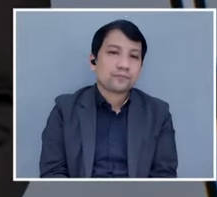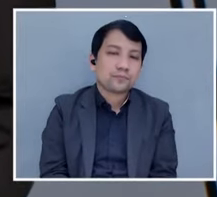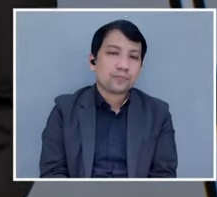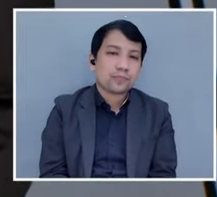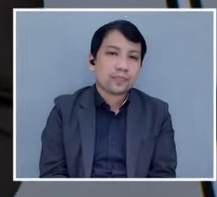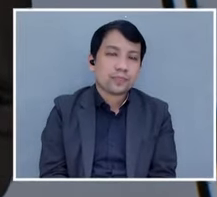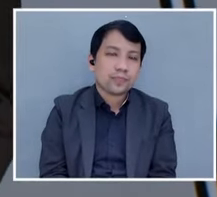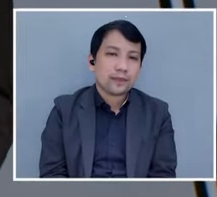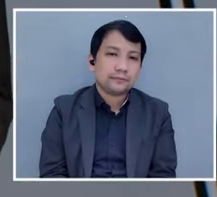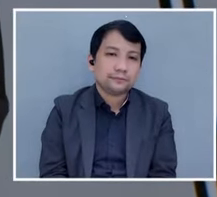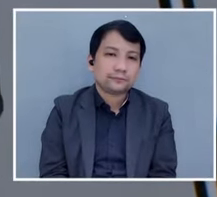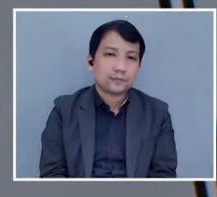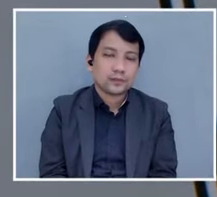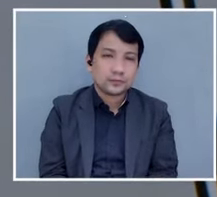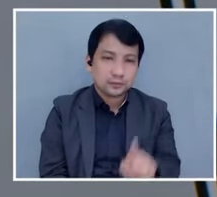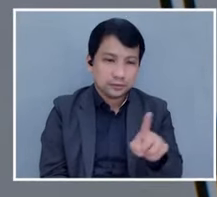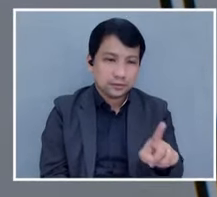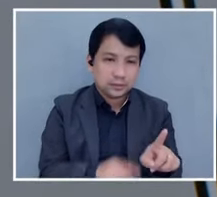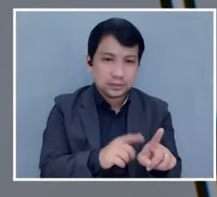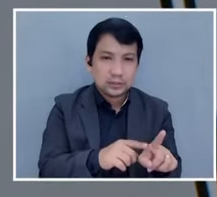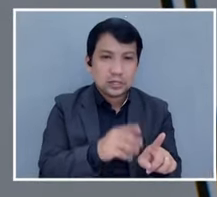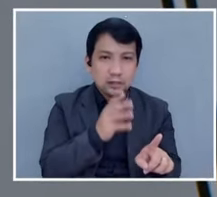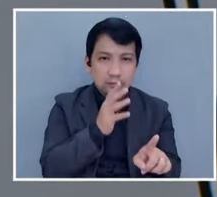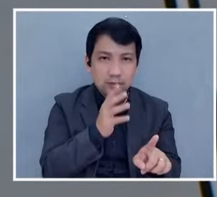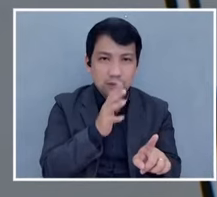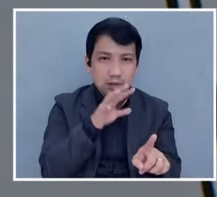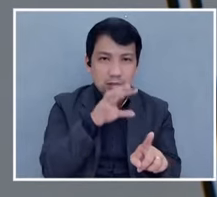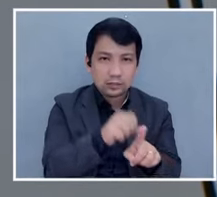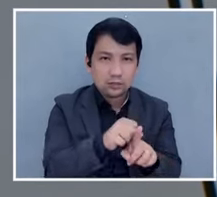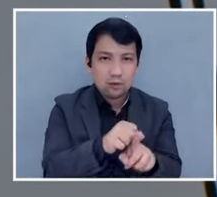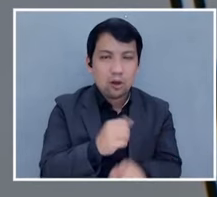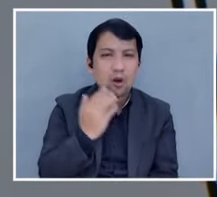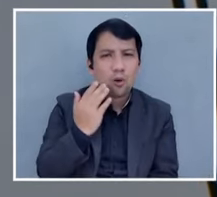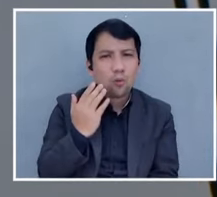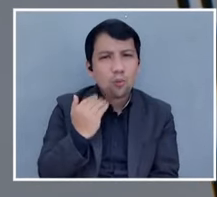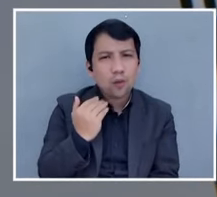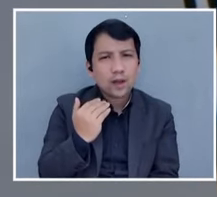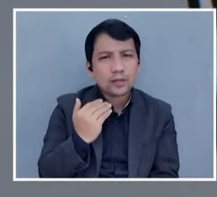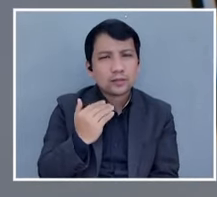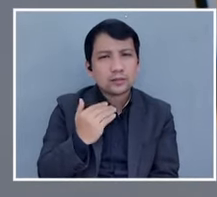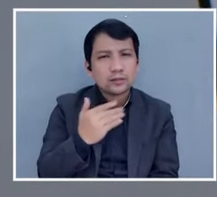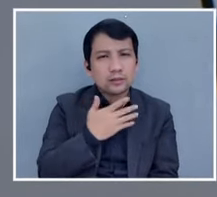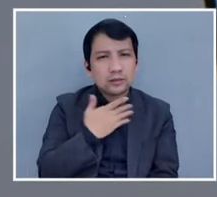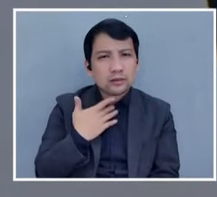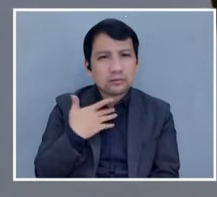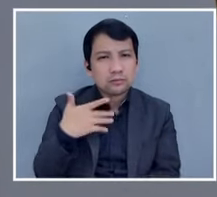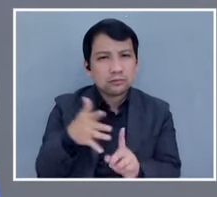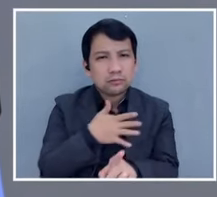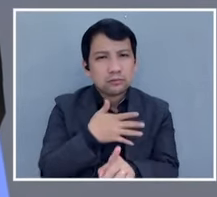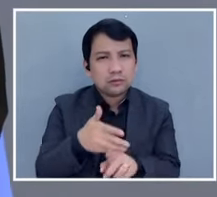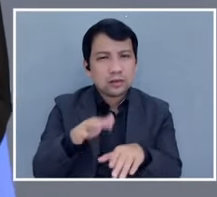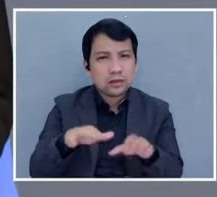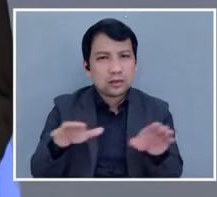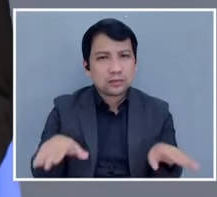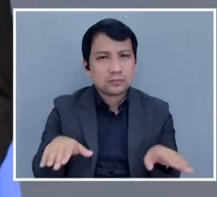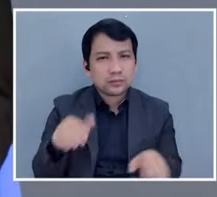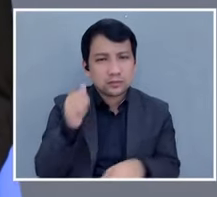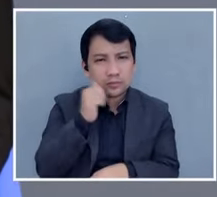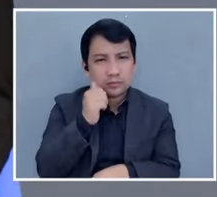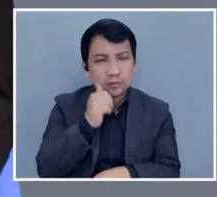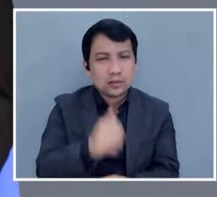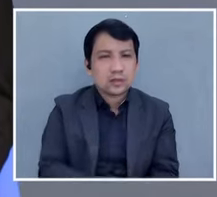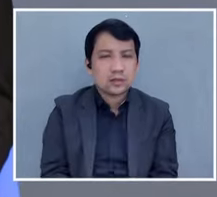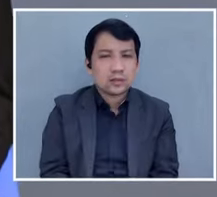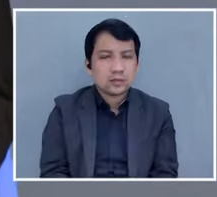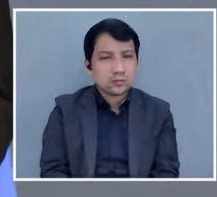Arestado ang isang ina sa Misamis Oriental dahil sa pangmomolestya sa mga anak na babae. Kinukunan